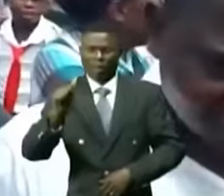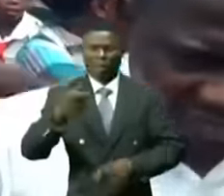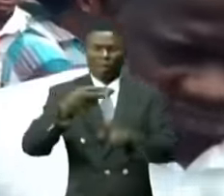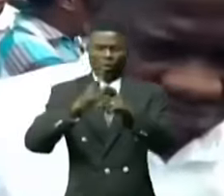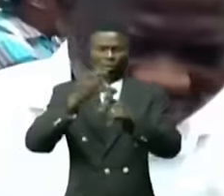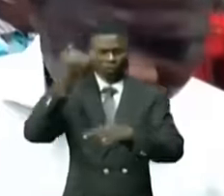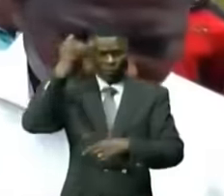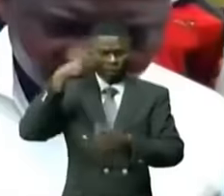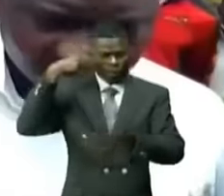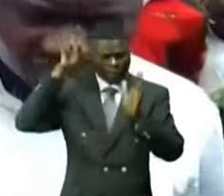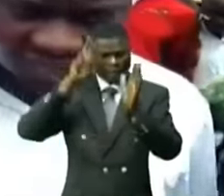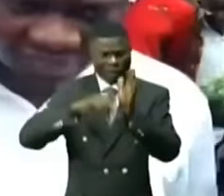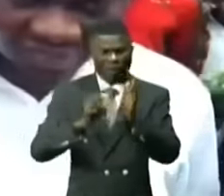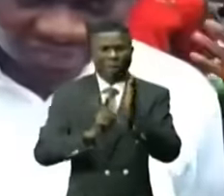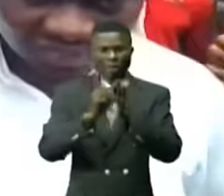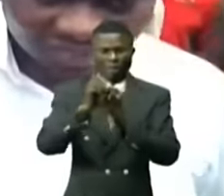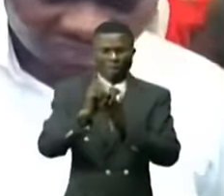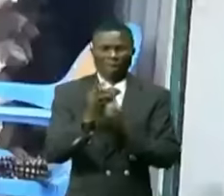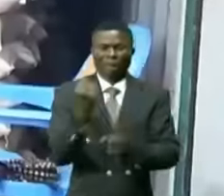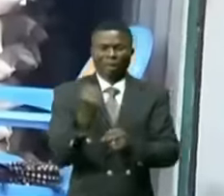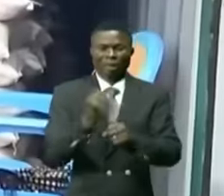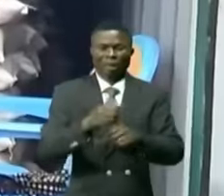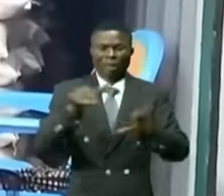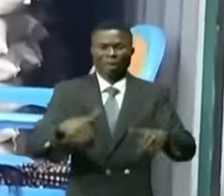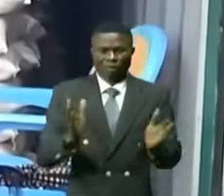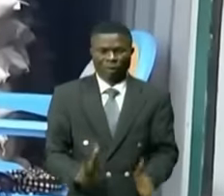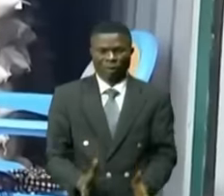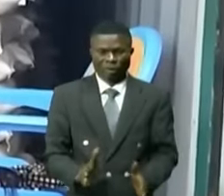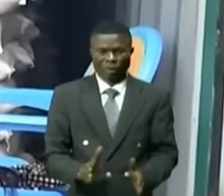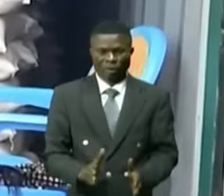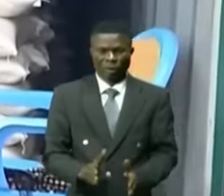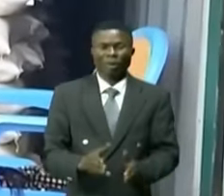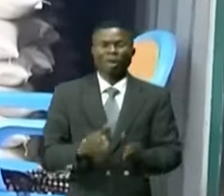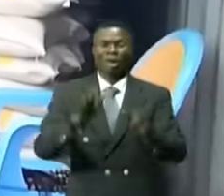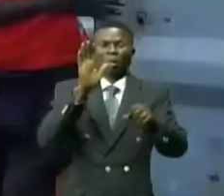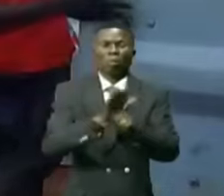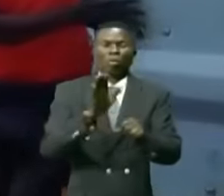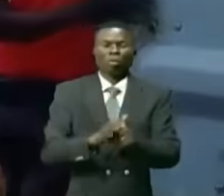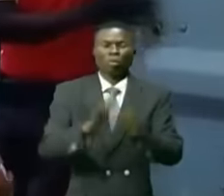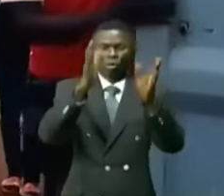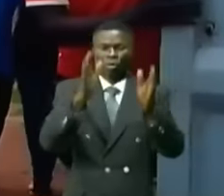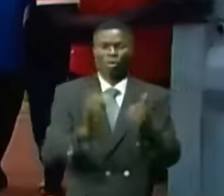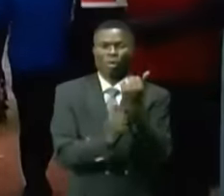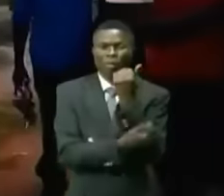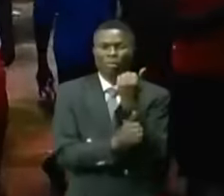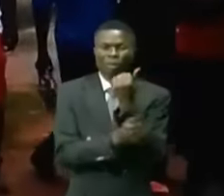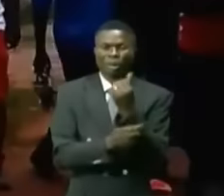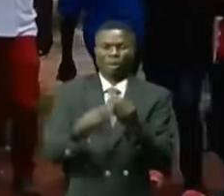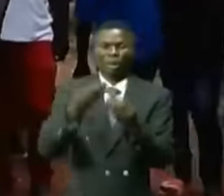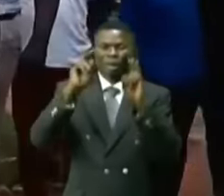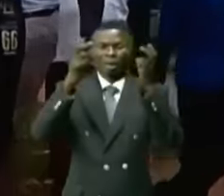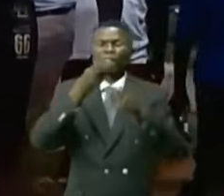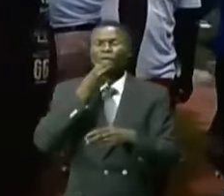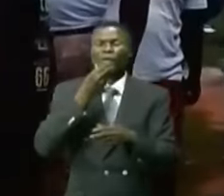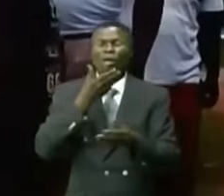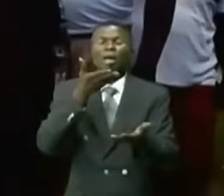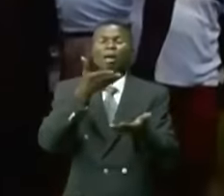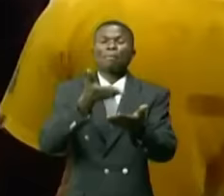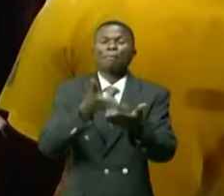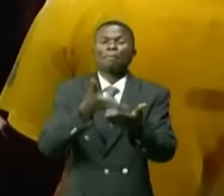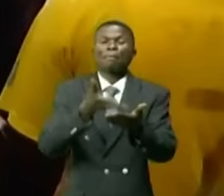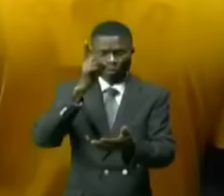pour booster la production agricole. Ainsi, le lot de farine offert à la ville de Mbujimayi n'est qu'une première